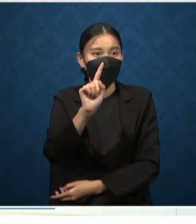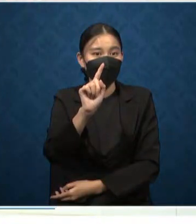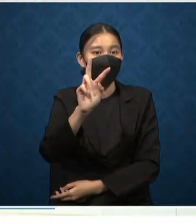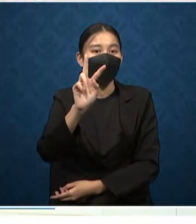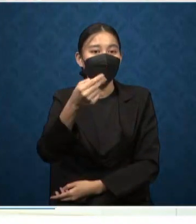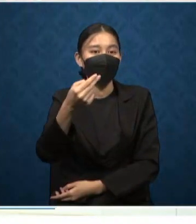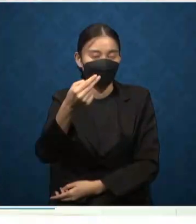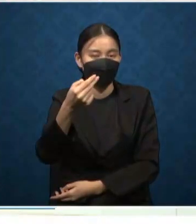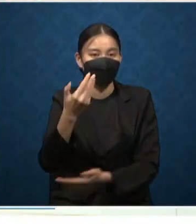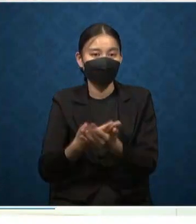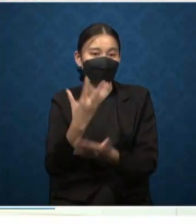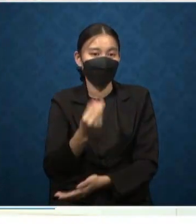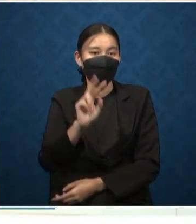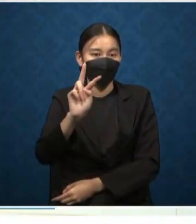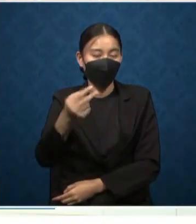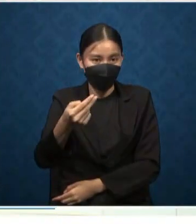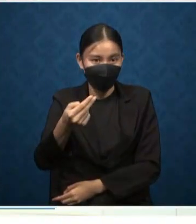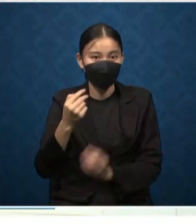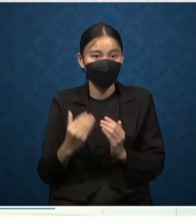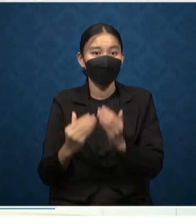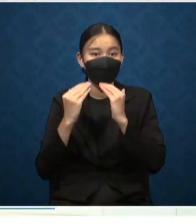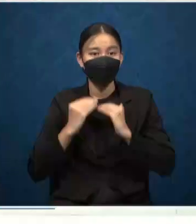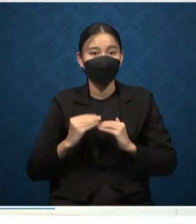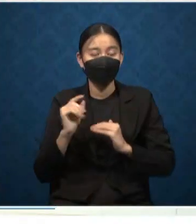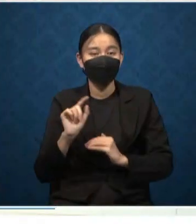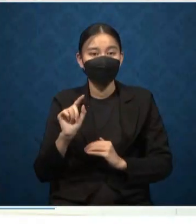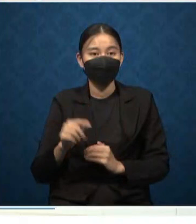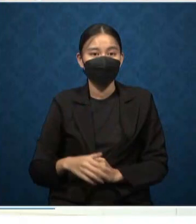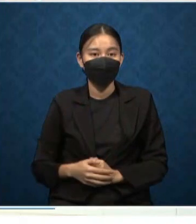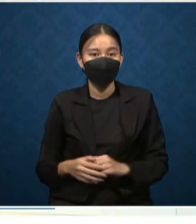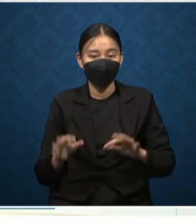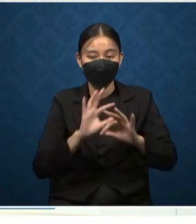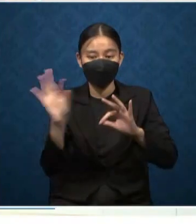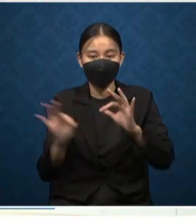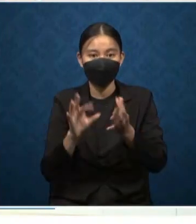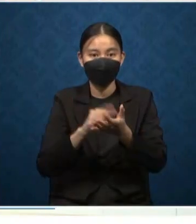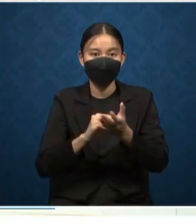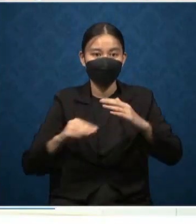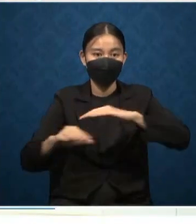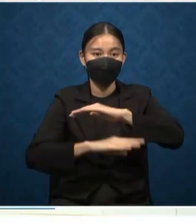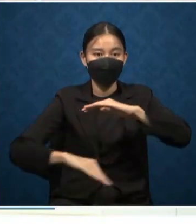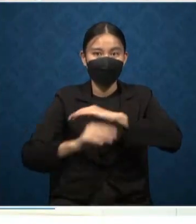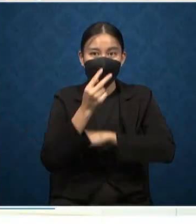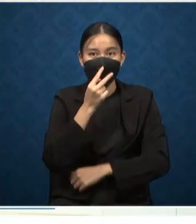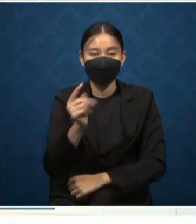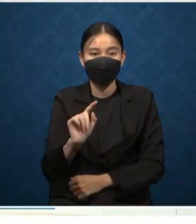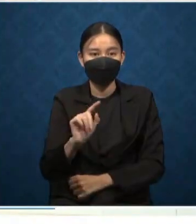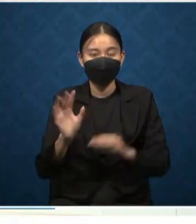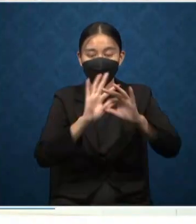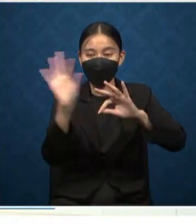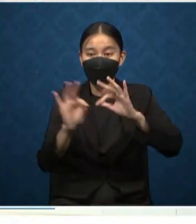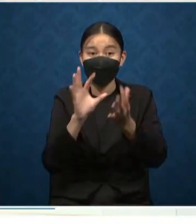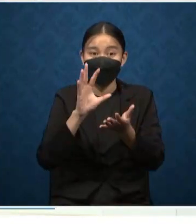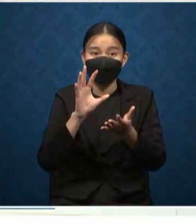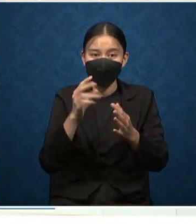ประเด็นต่อมาคือในถางข้อมูลที่เรามีากไปภกวามีข้อมูลการไห